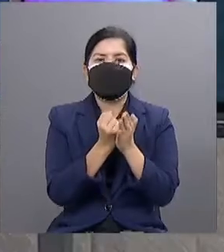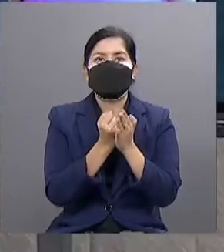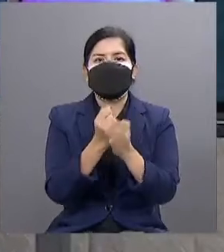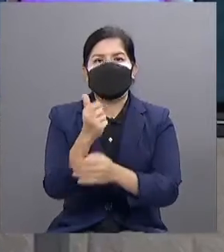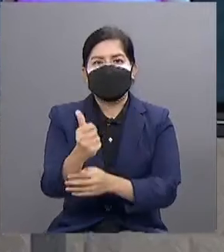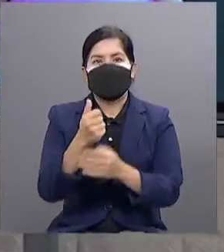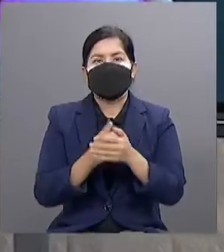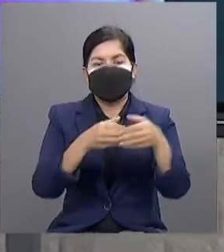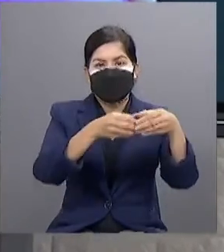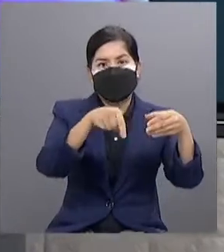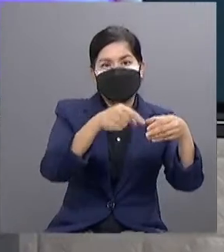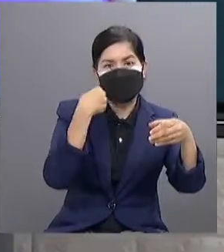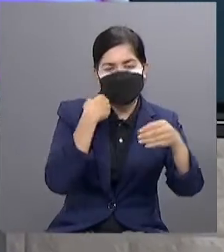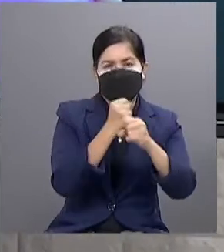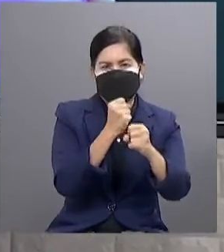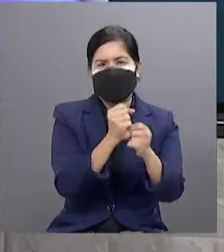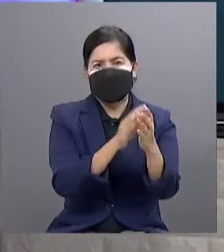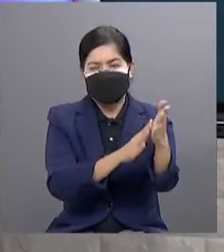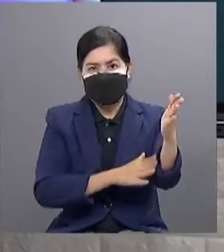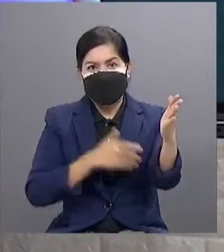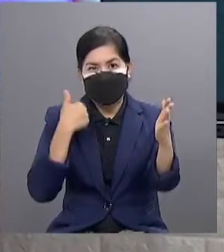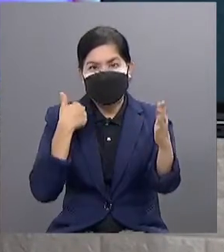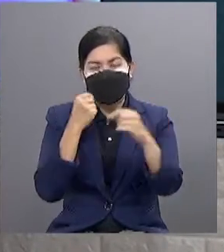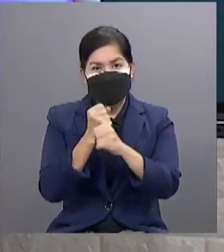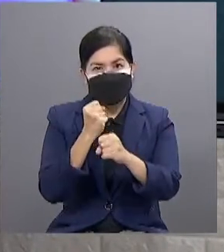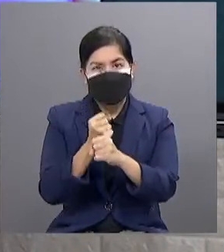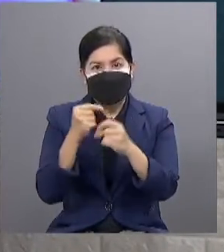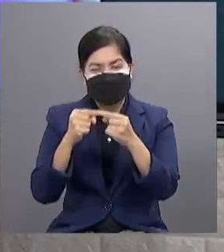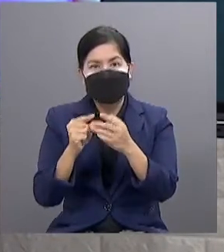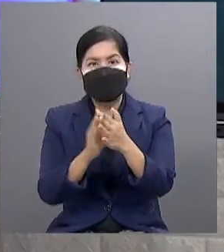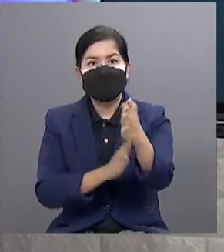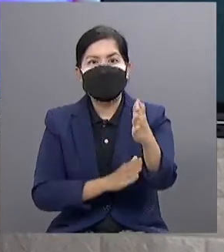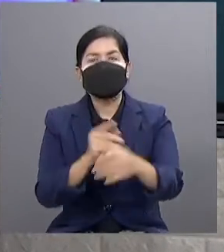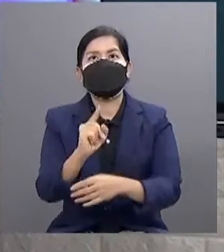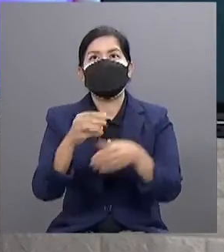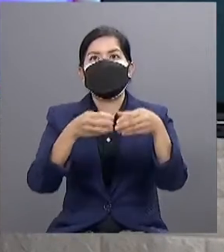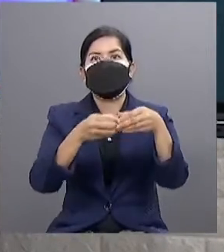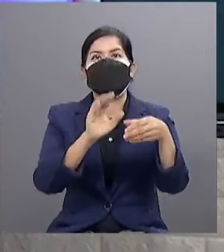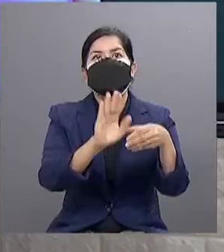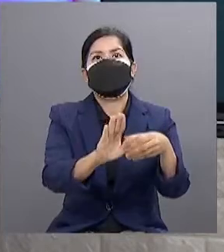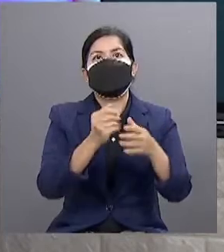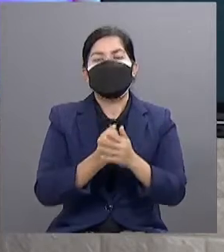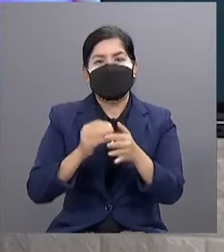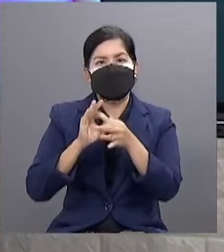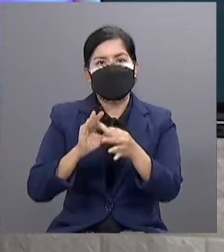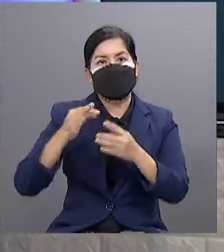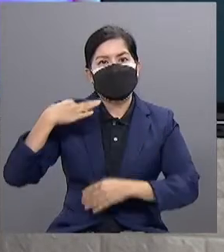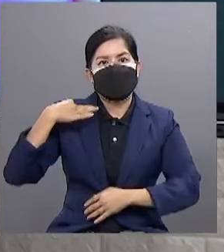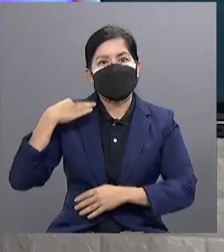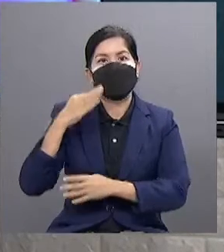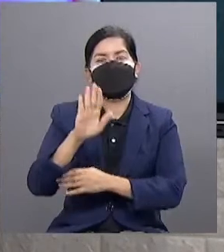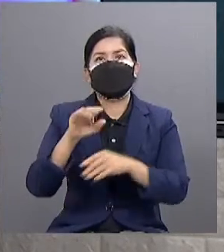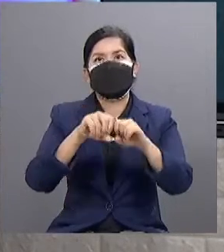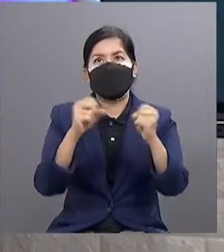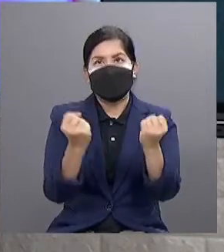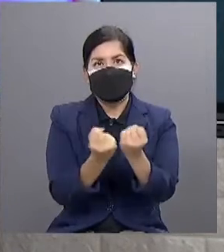ทำงานกันมาอย่างต่อเนื่องและทำงานกันมาอย่างยาวนานคือกลุ่มนี้เลยครับอาสาสมัครสมาคมคราวครับพี่โก้